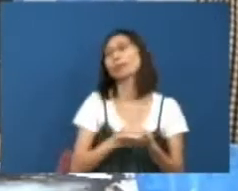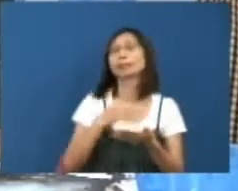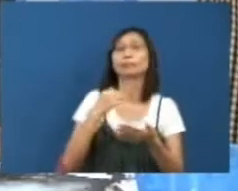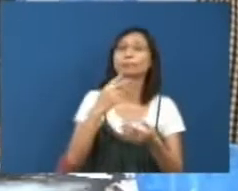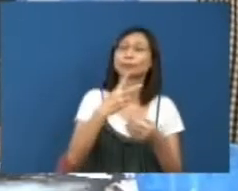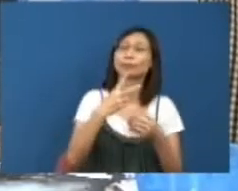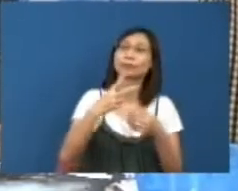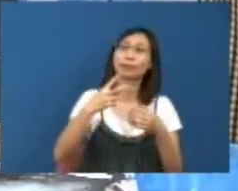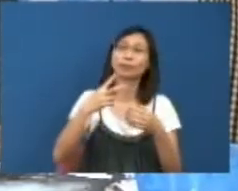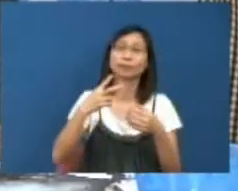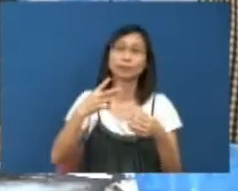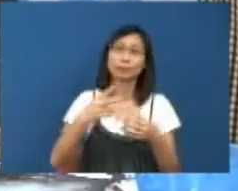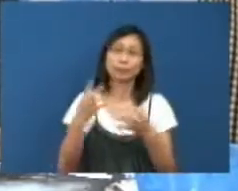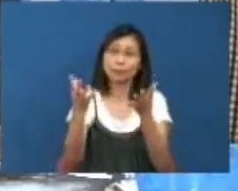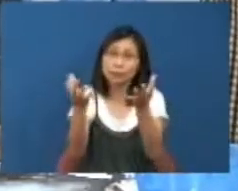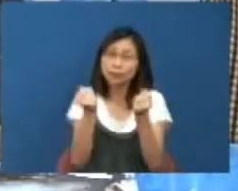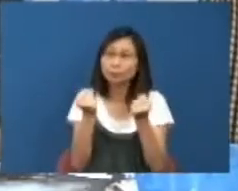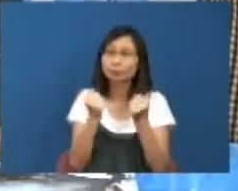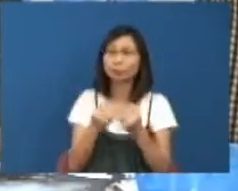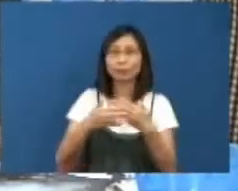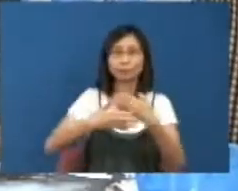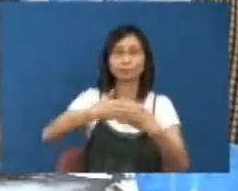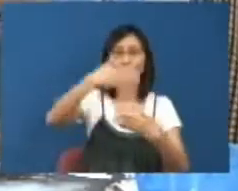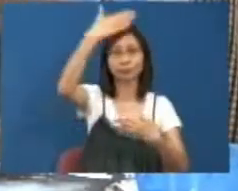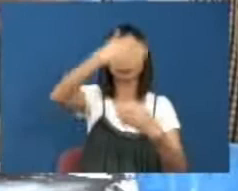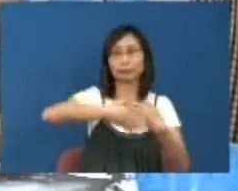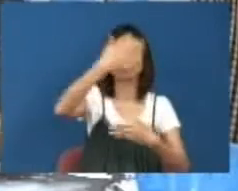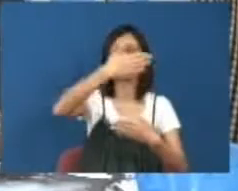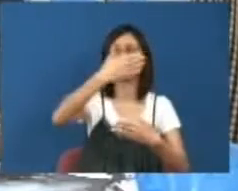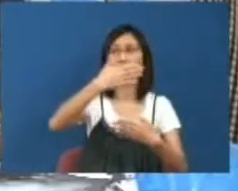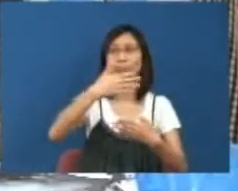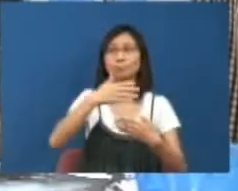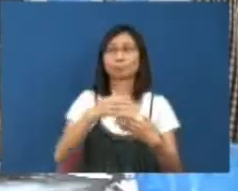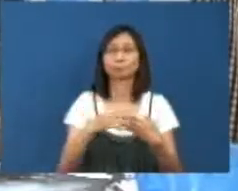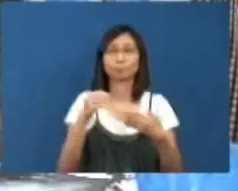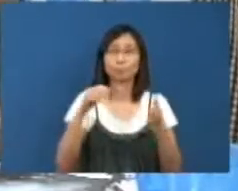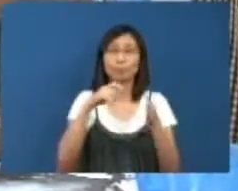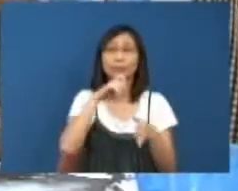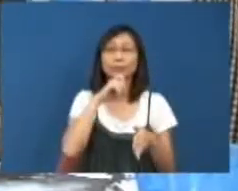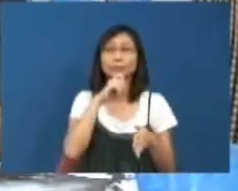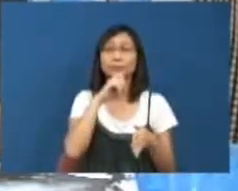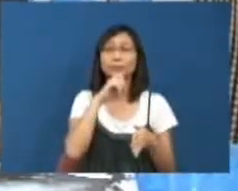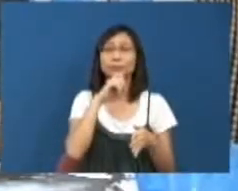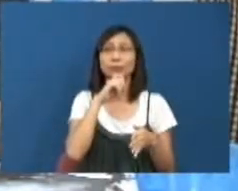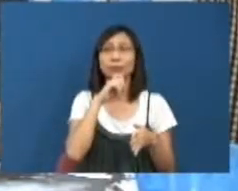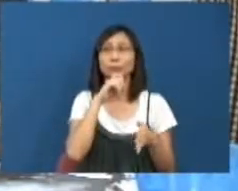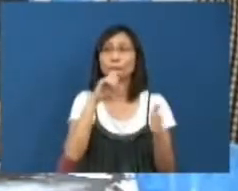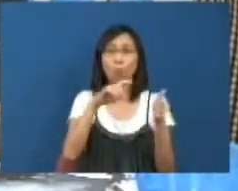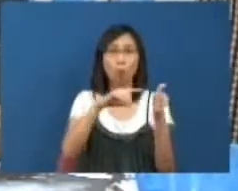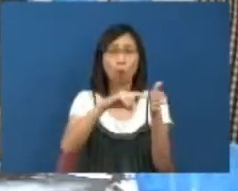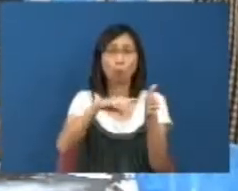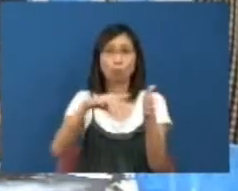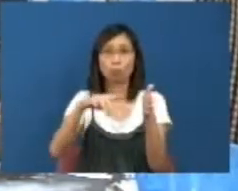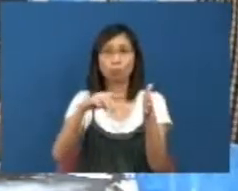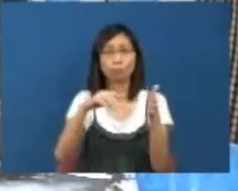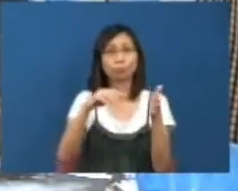太陽能啊咁。咁喺佢嘅正面咧，佢係安裝曬啲誒電誒嗰、哦 那 個光伏板